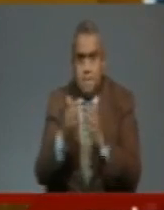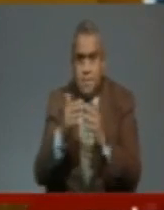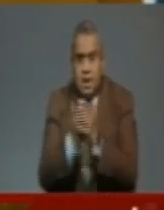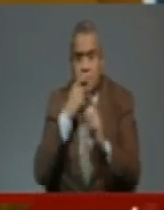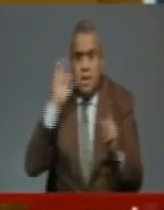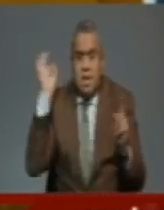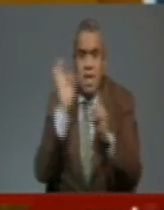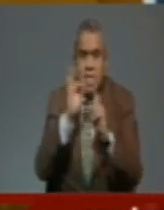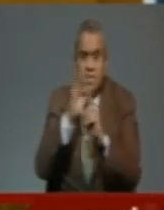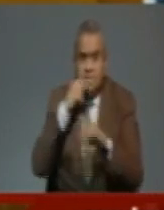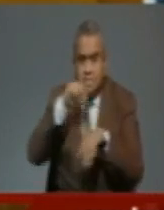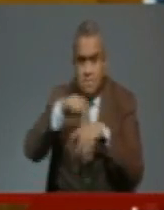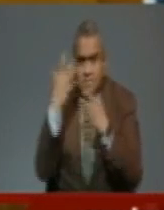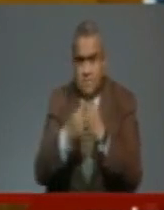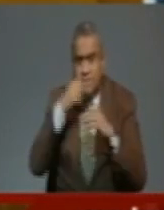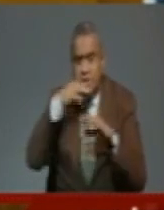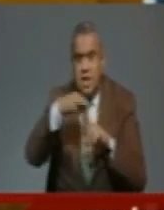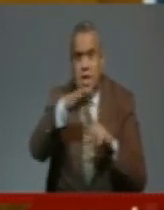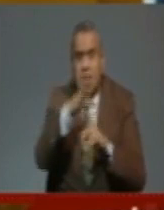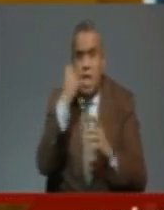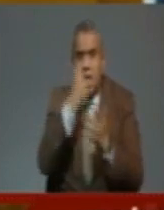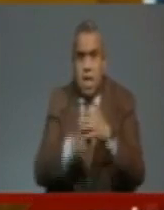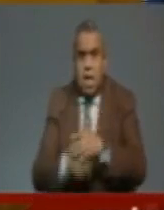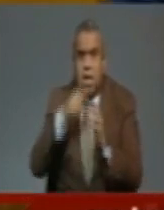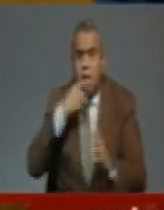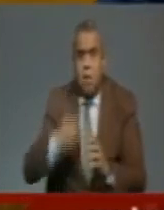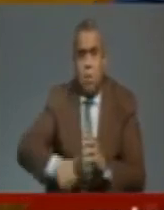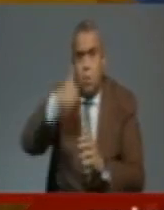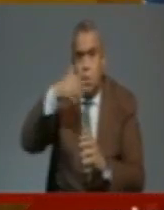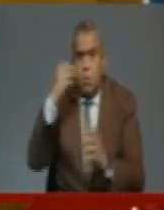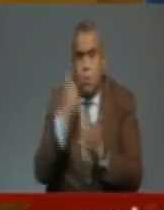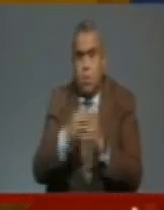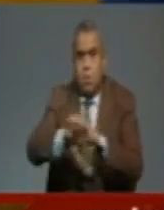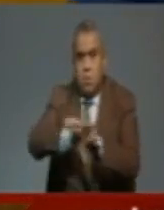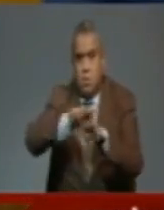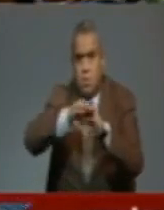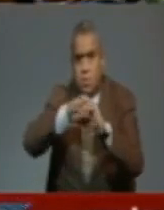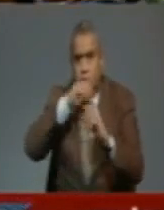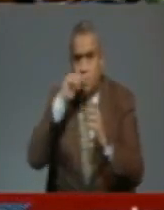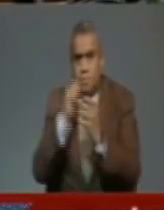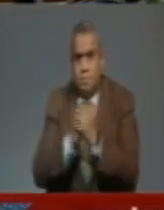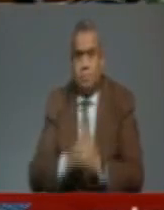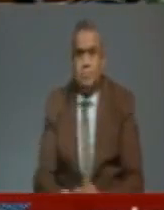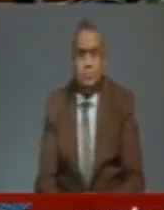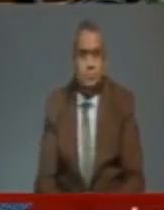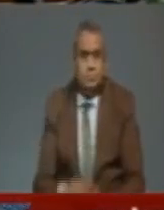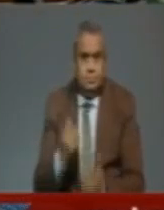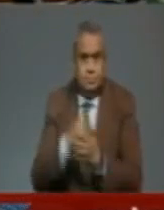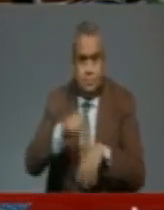عدة محاور، كان المحور الأول منها هو خلق ممرات لوجستية